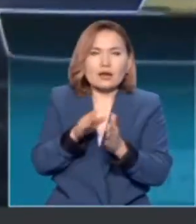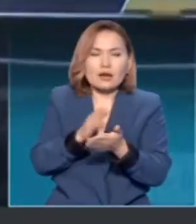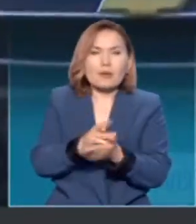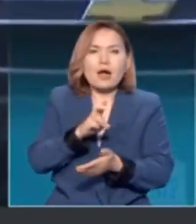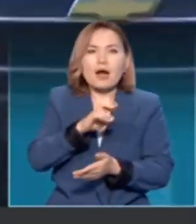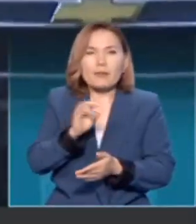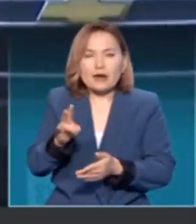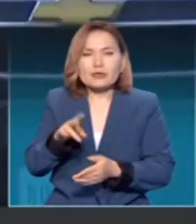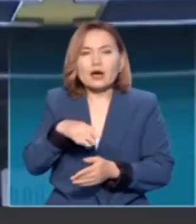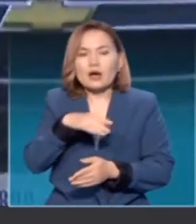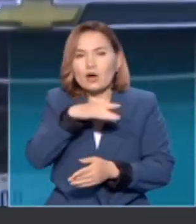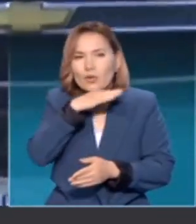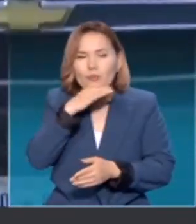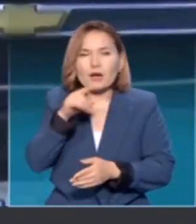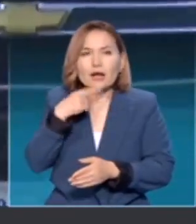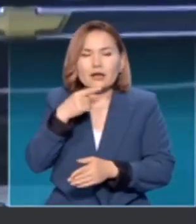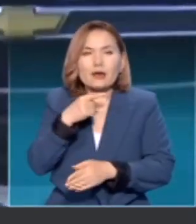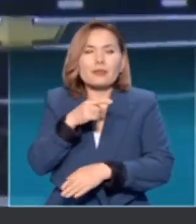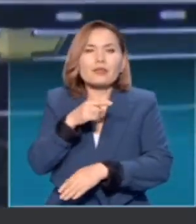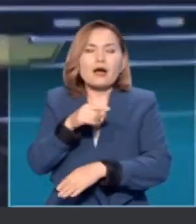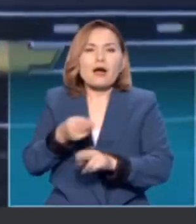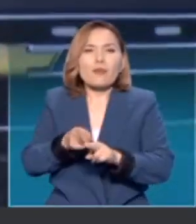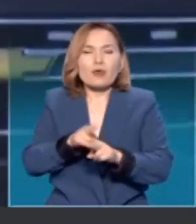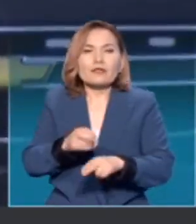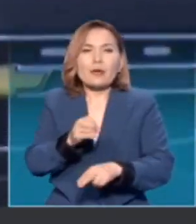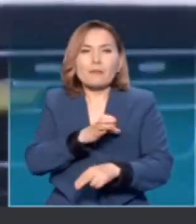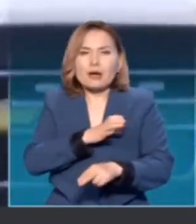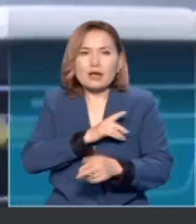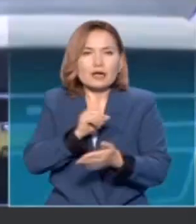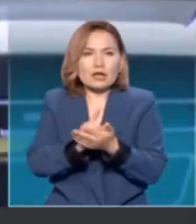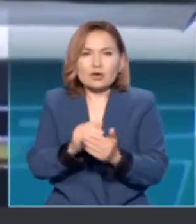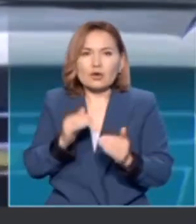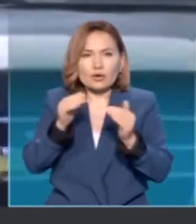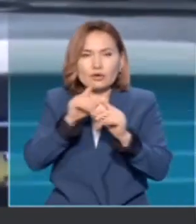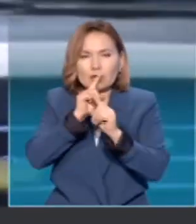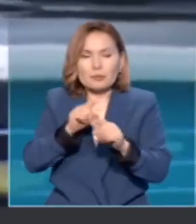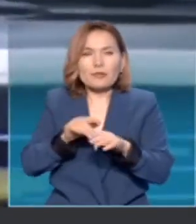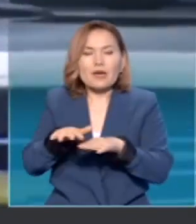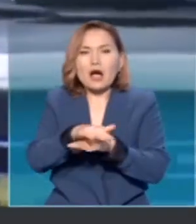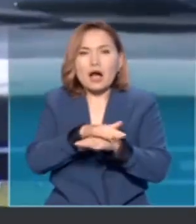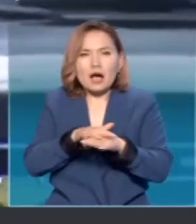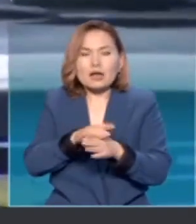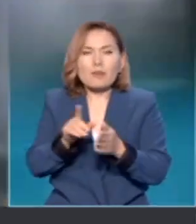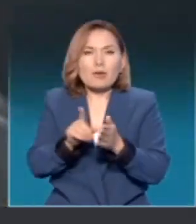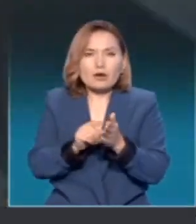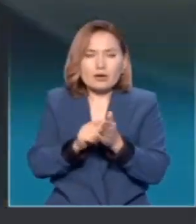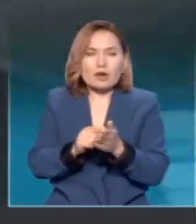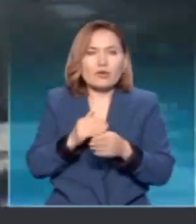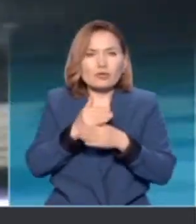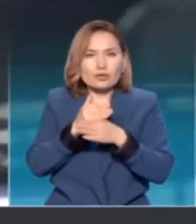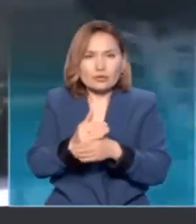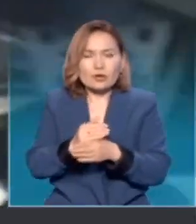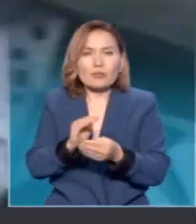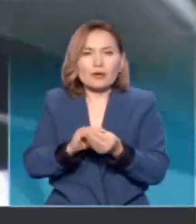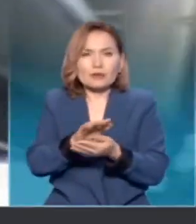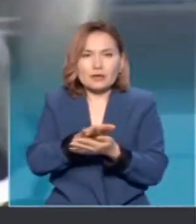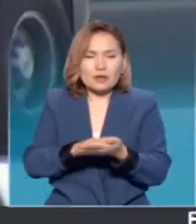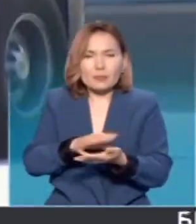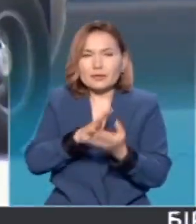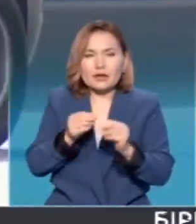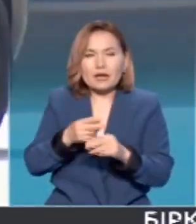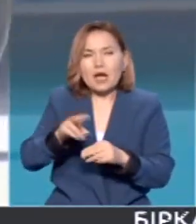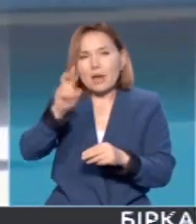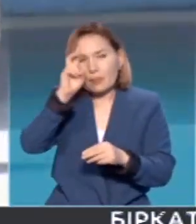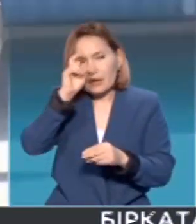Байденнің көптен бері айтып жүрген байларға салықты көтеру ұсынысы өтпеді. Есесіне халықты біраз әлеуметтік қолдау да азаяды. Мәселен, қазіргі кезде